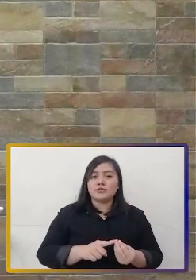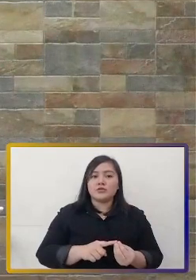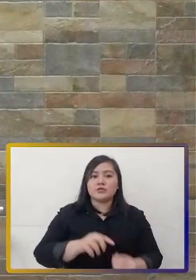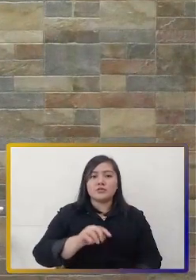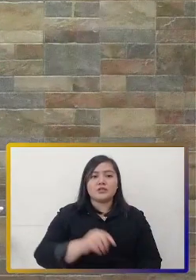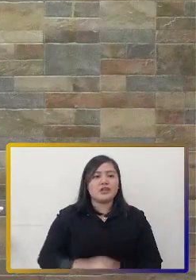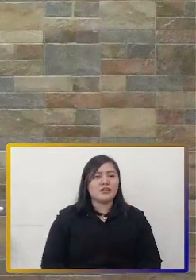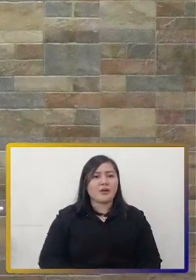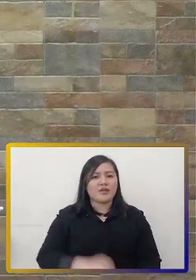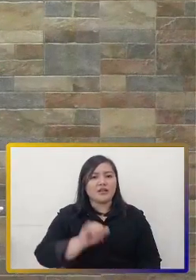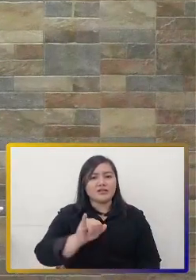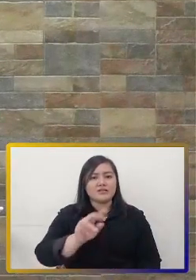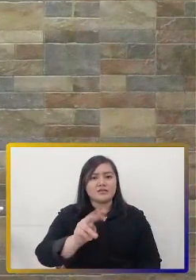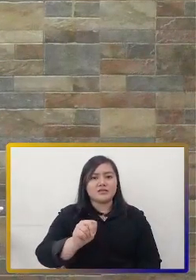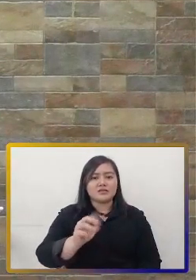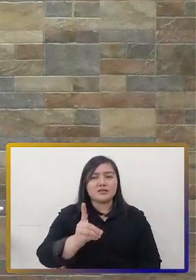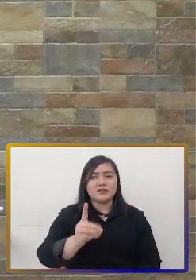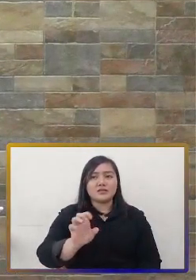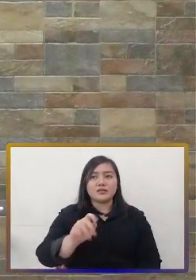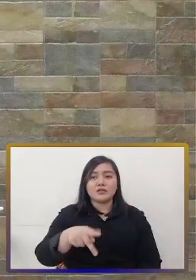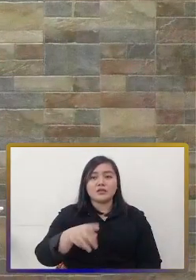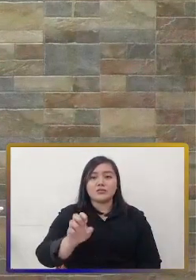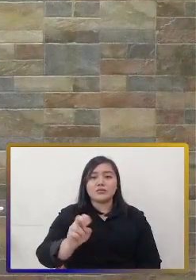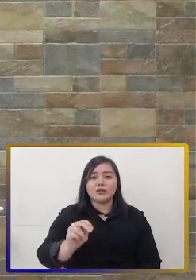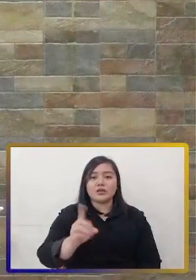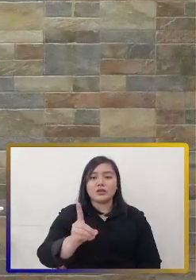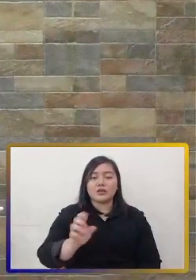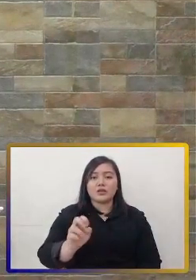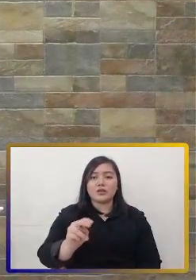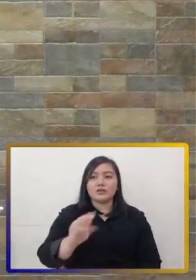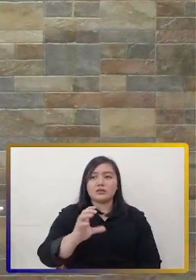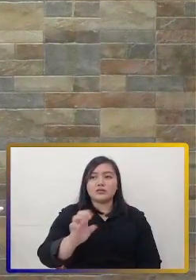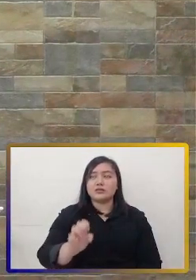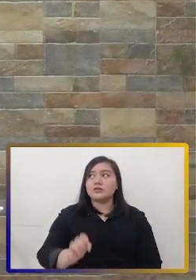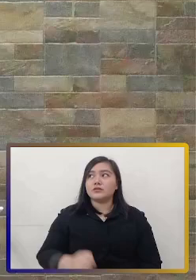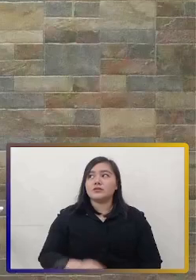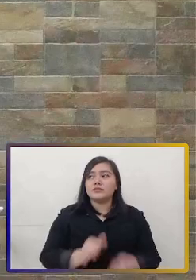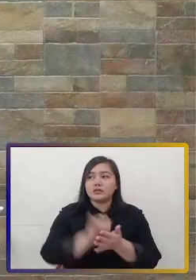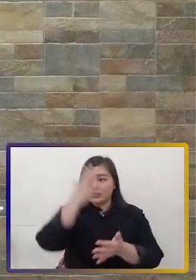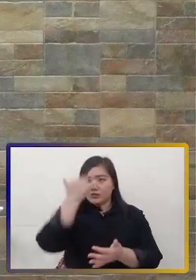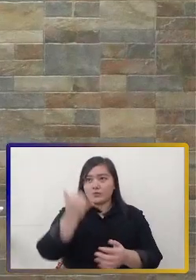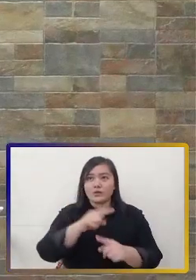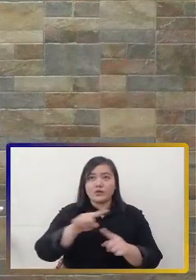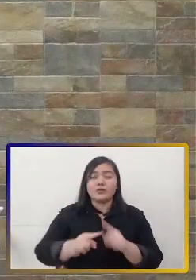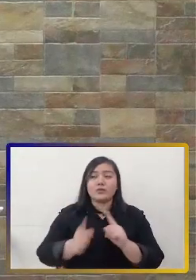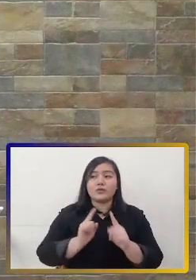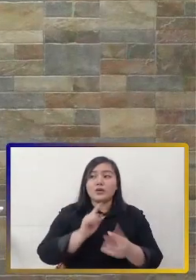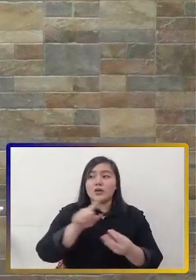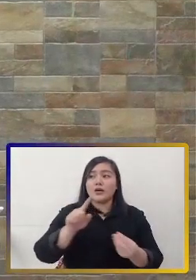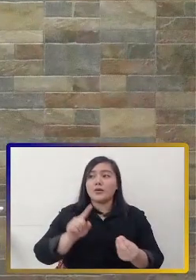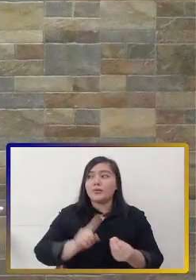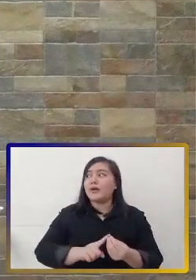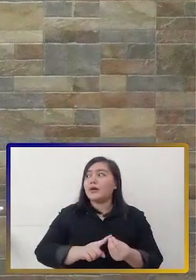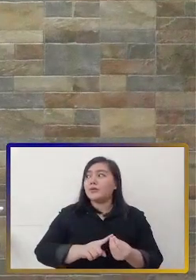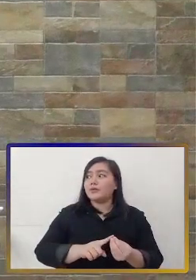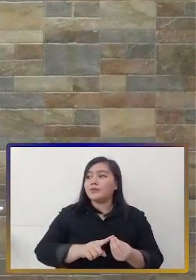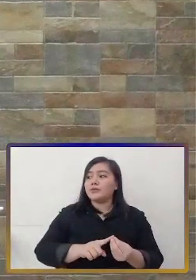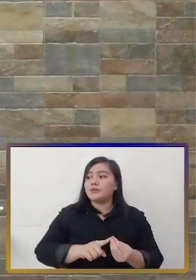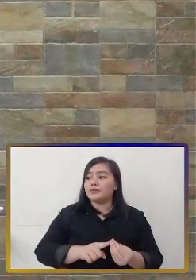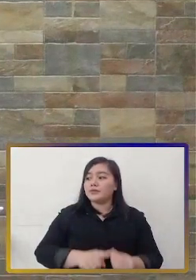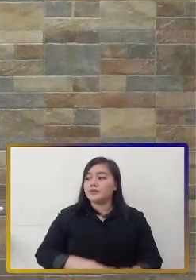nga, whenever na siya po ay nagsasalita about baptism as well, ito po si Polycarp, siya rin po